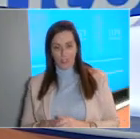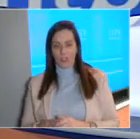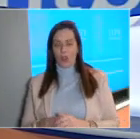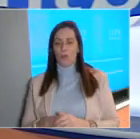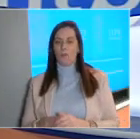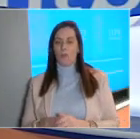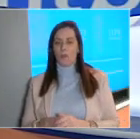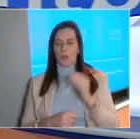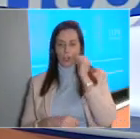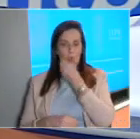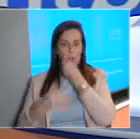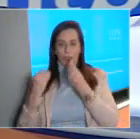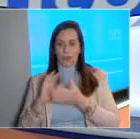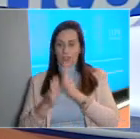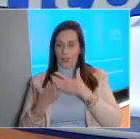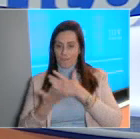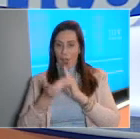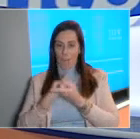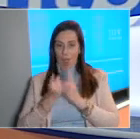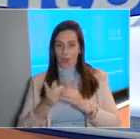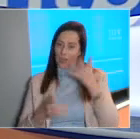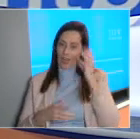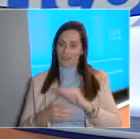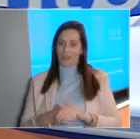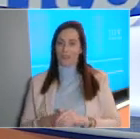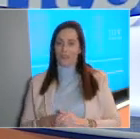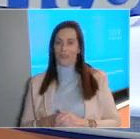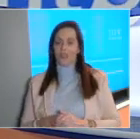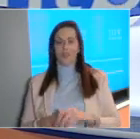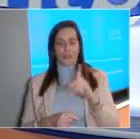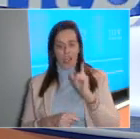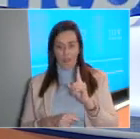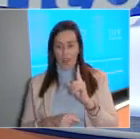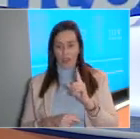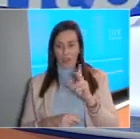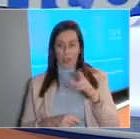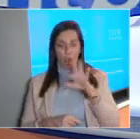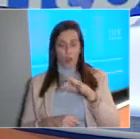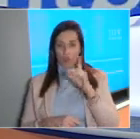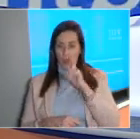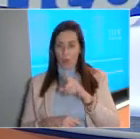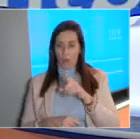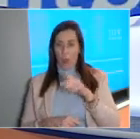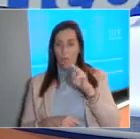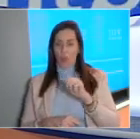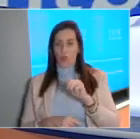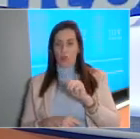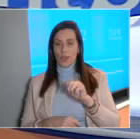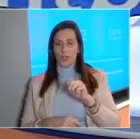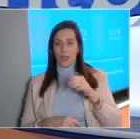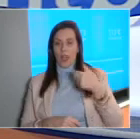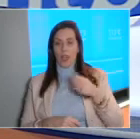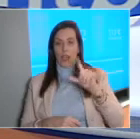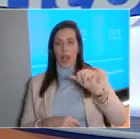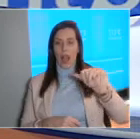מושיק. צהריים טובים, זהו, אני פרשן שלכם, איזה כיף. אתה פרשננו, אבל בעצם יש לך עוד שם, נכון? מושיק גלאמין